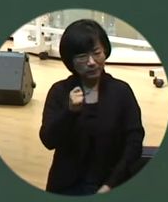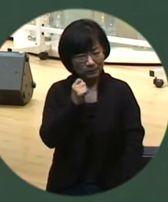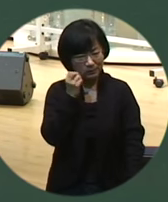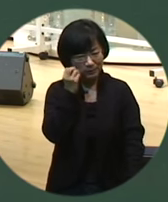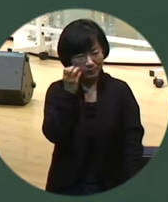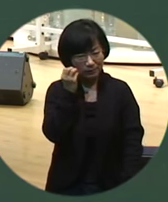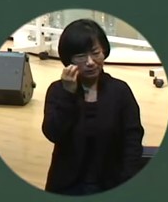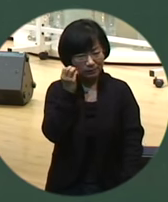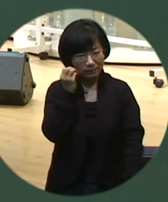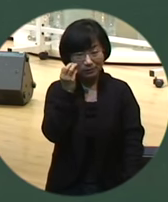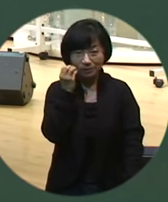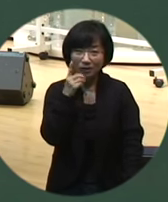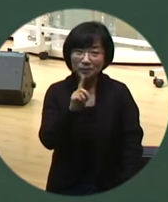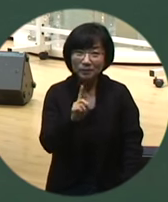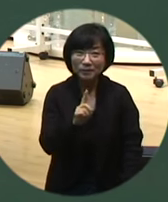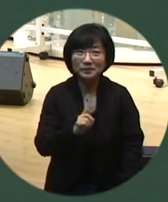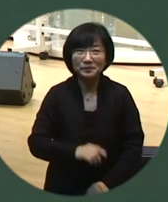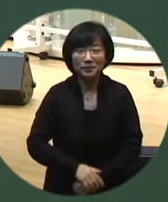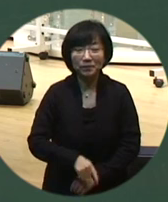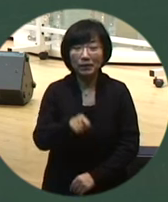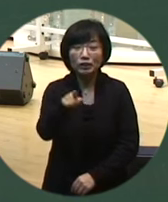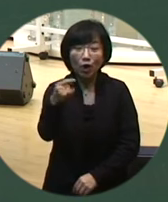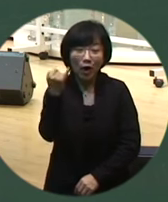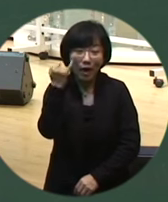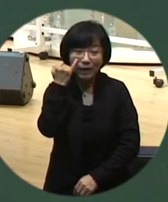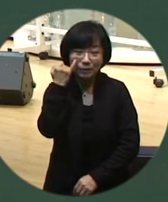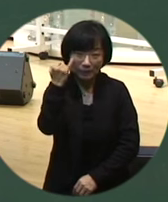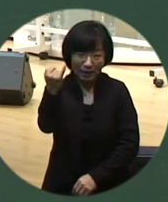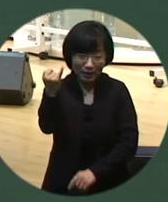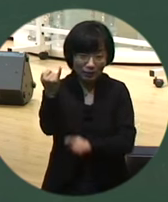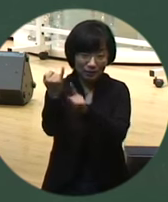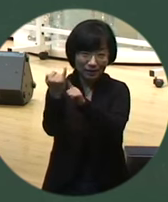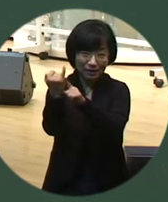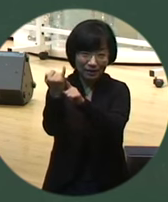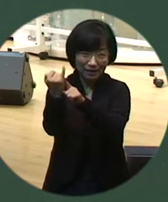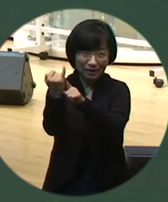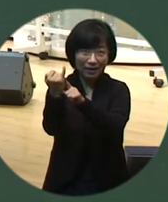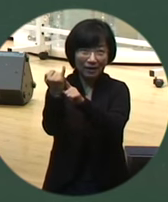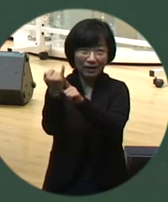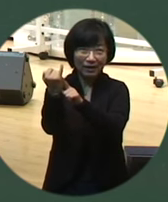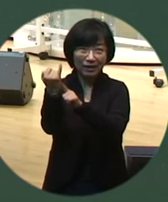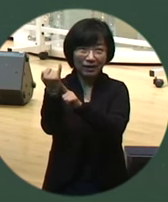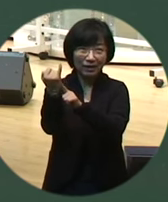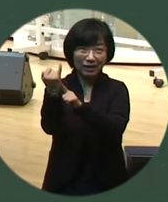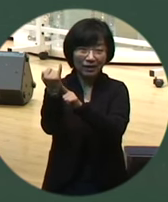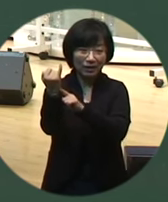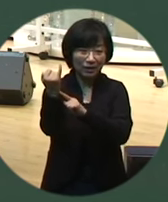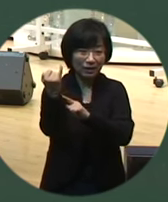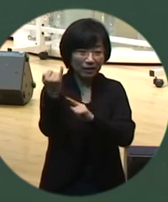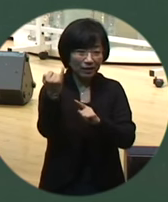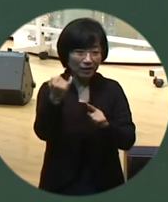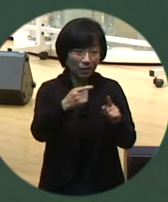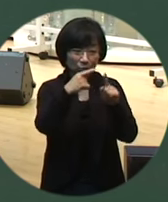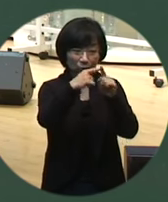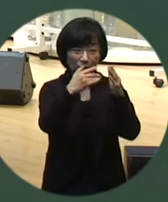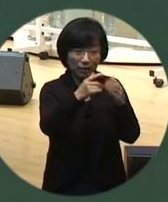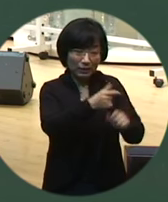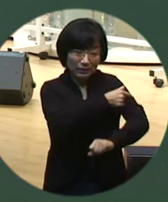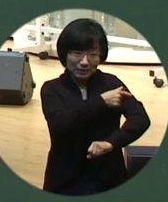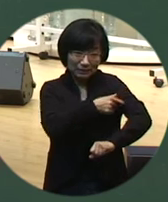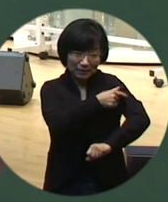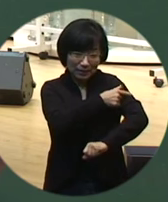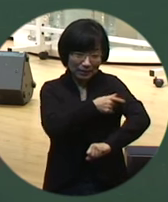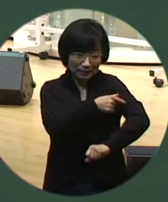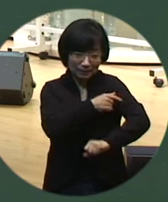to understand very easily at that moment. 저 아줌마하고 교회 집사님하고 한 동네 산다 하자. Let's say that that